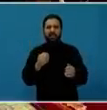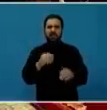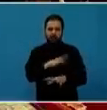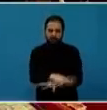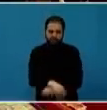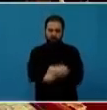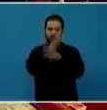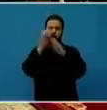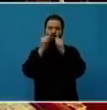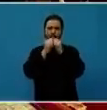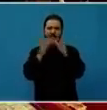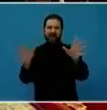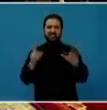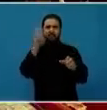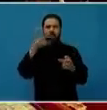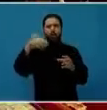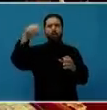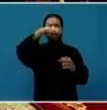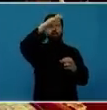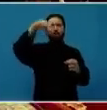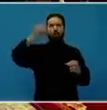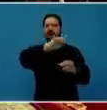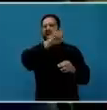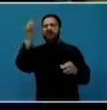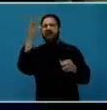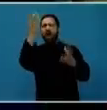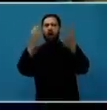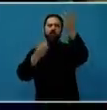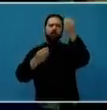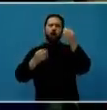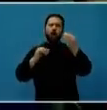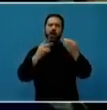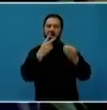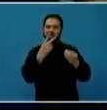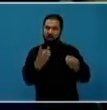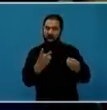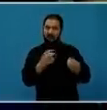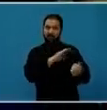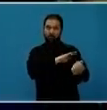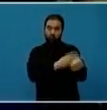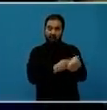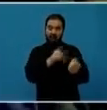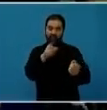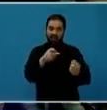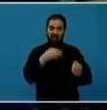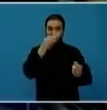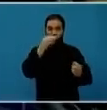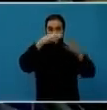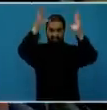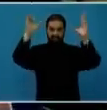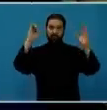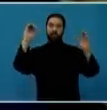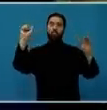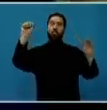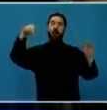un smochin neroditor. Își arată pe de o parte, spune Sfântul Ioan Gură de Aur, puterea sa, că i-ar putea pedepsi și usca